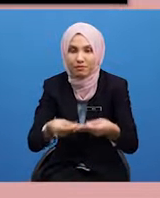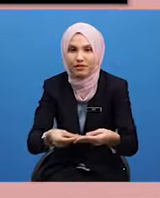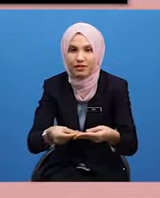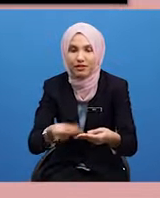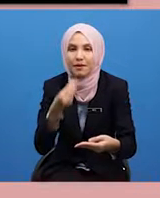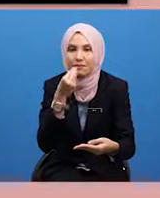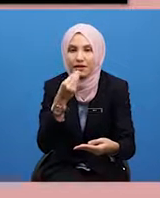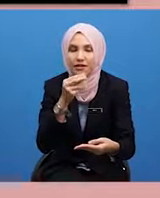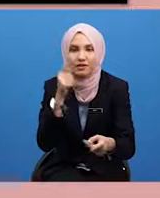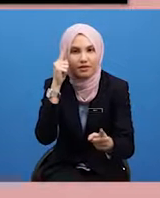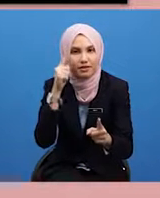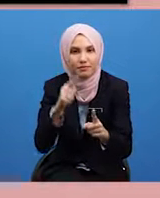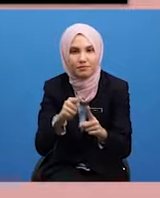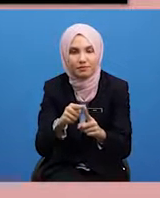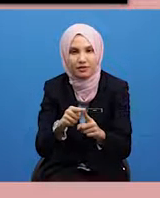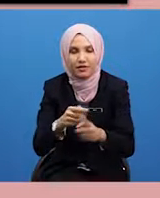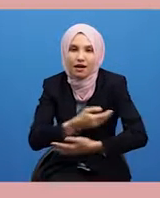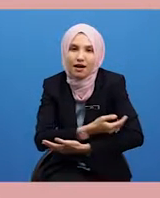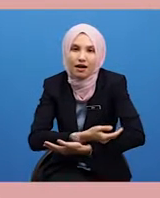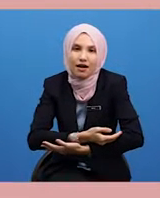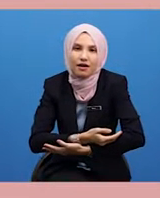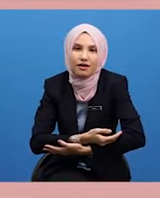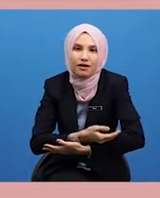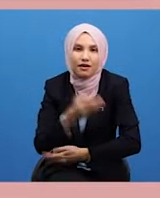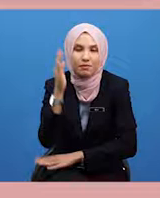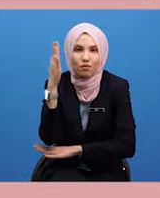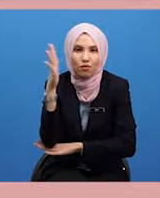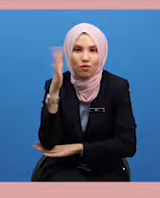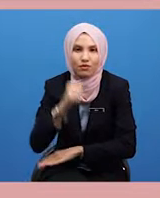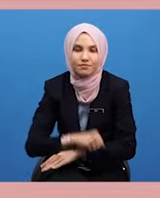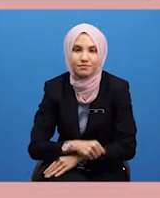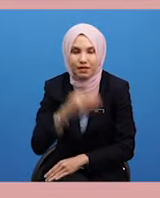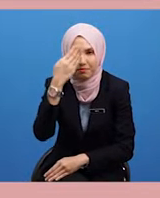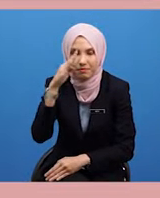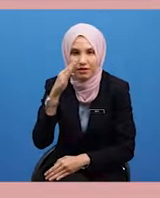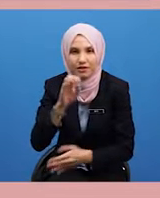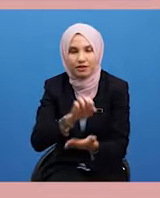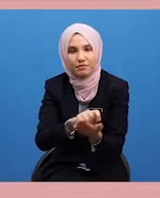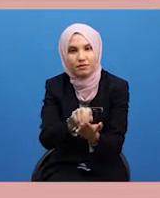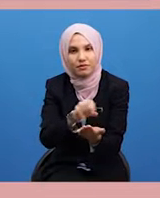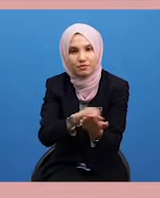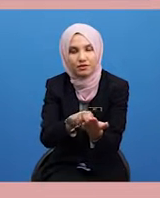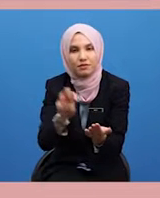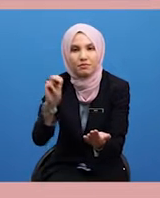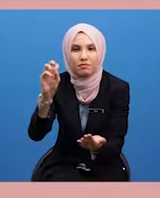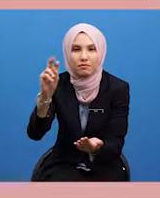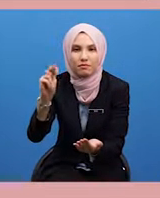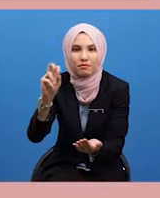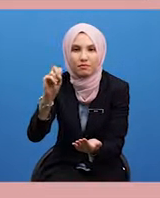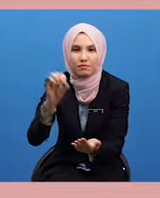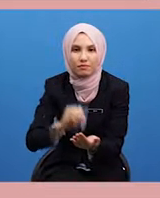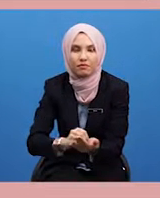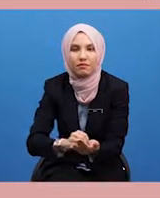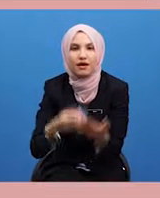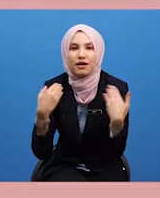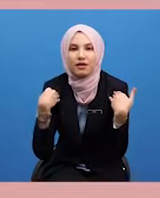nutrisi makanan kepada anak pokok. Bagi biji benih jenis monocotyledon pula mempunyai